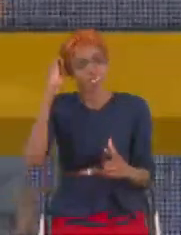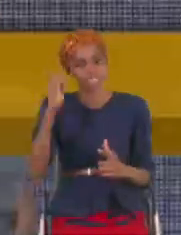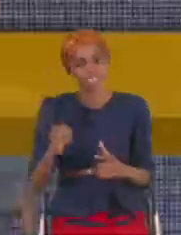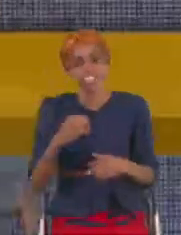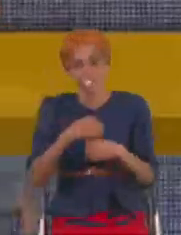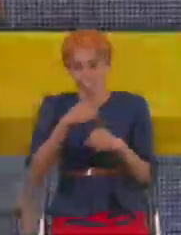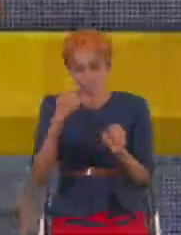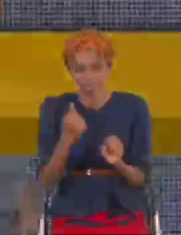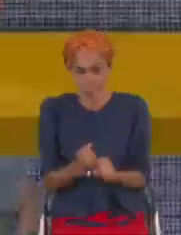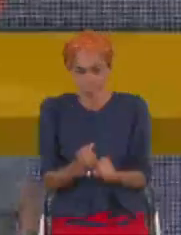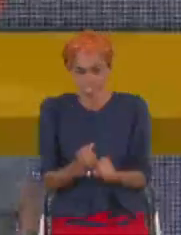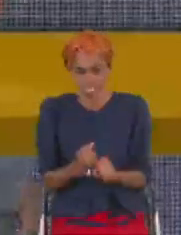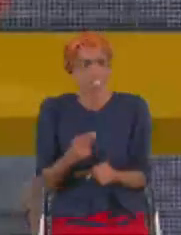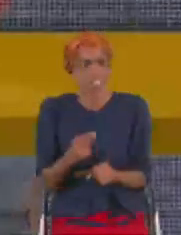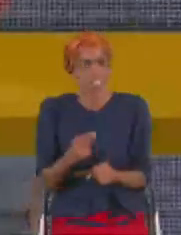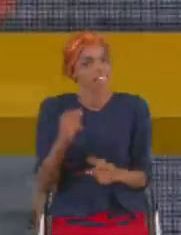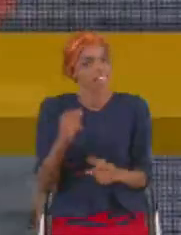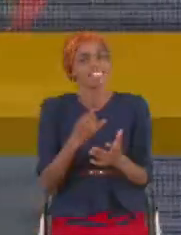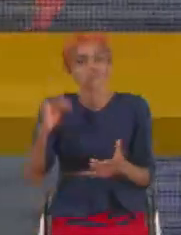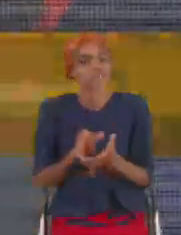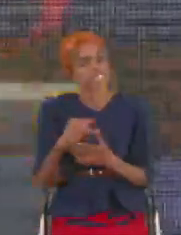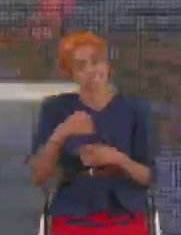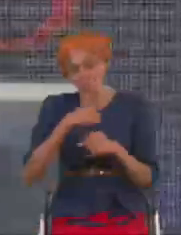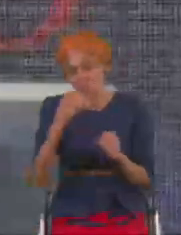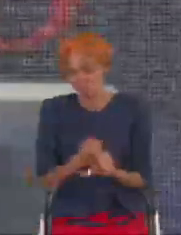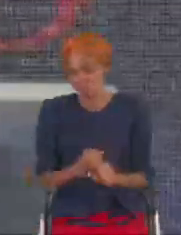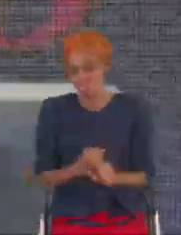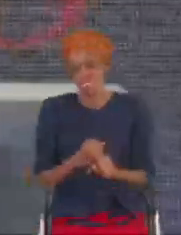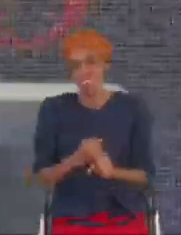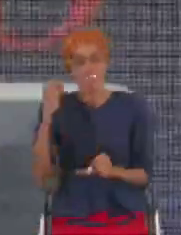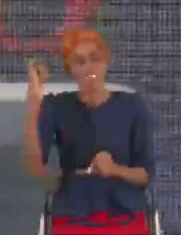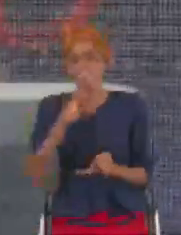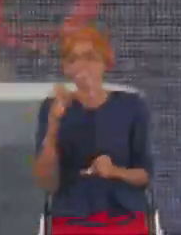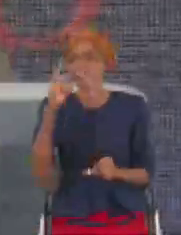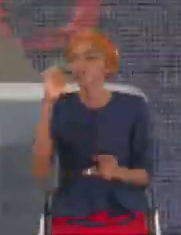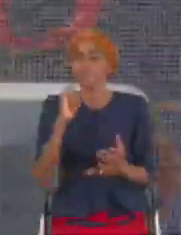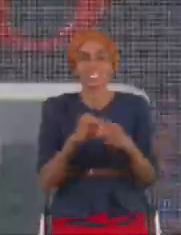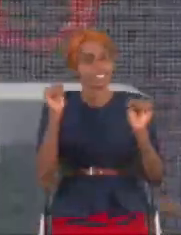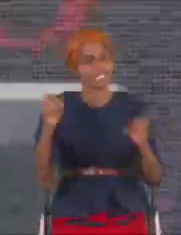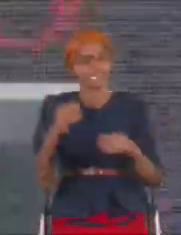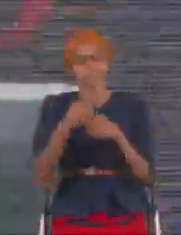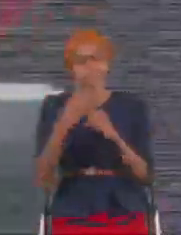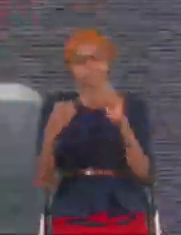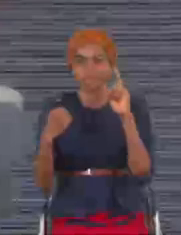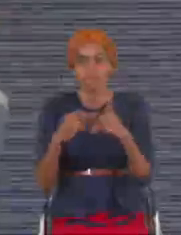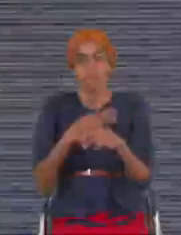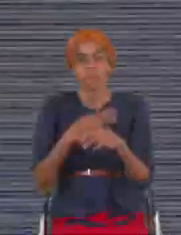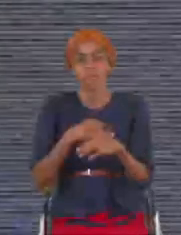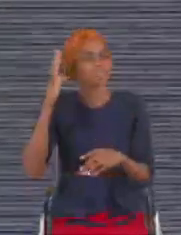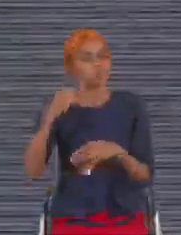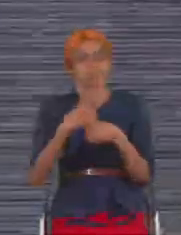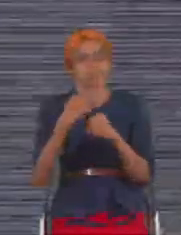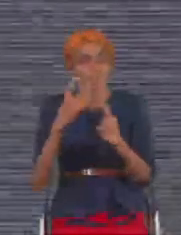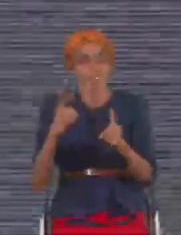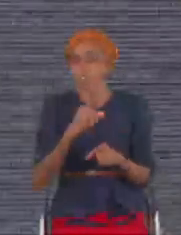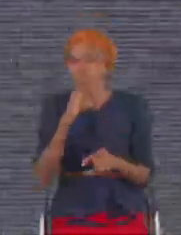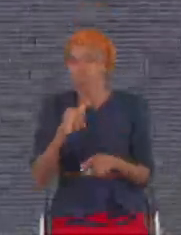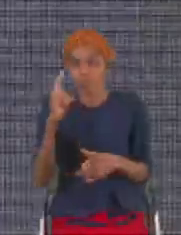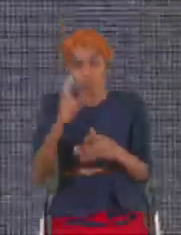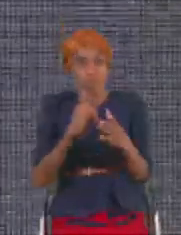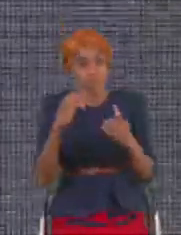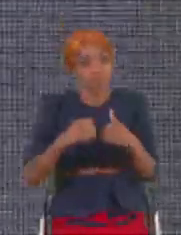verset 13 c'est lui qui forment alors un vrai super plein il